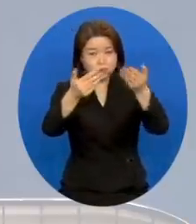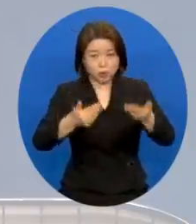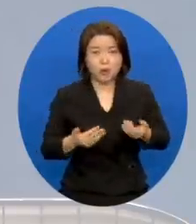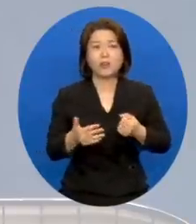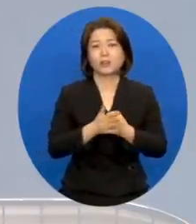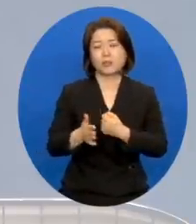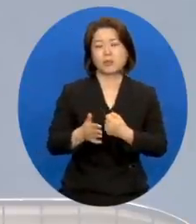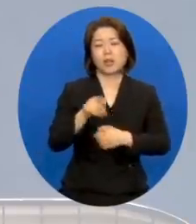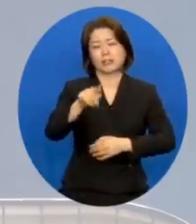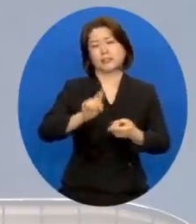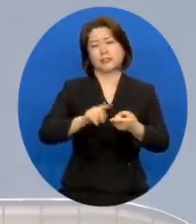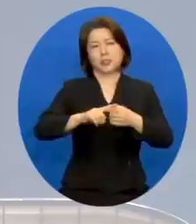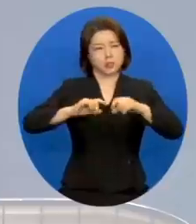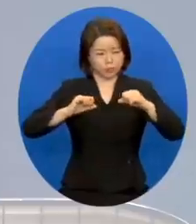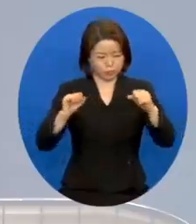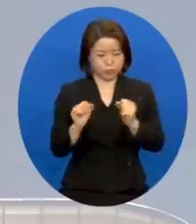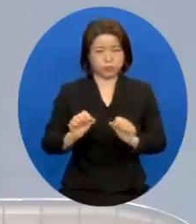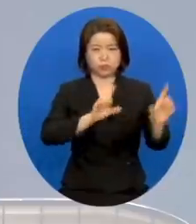살아야지